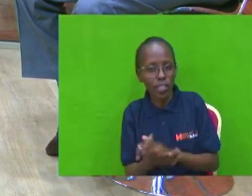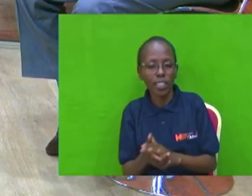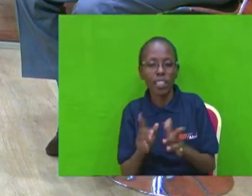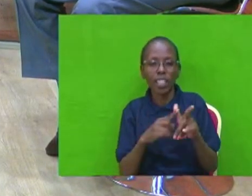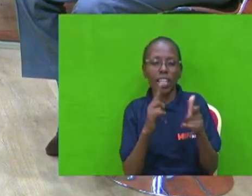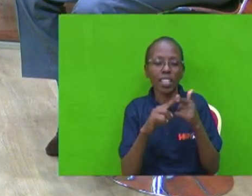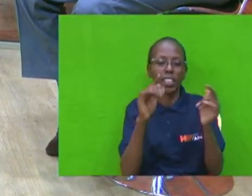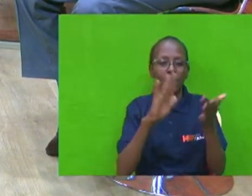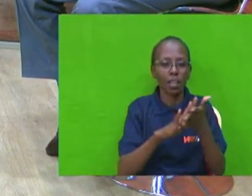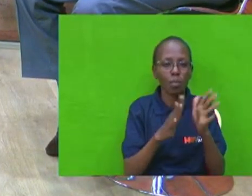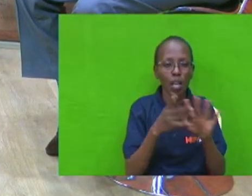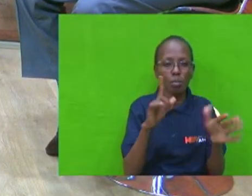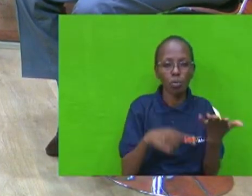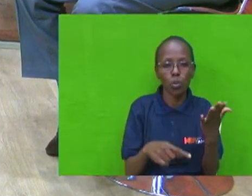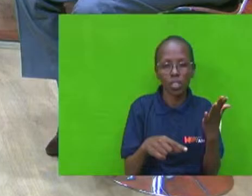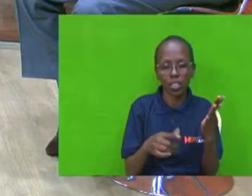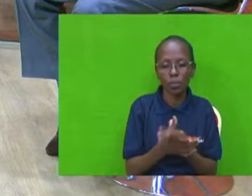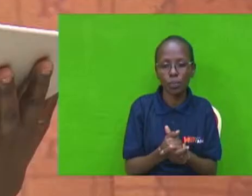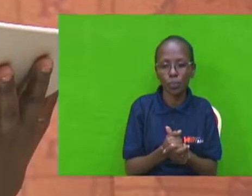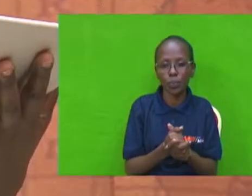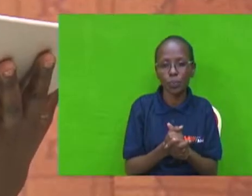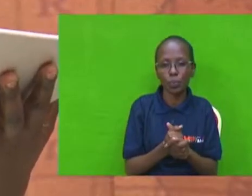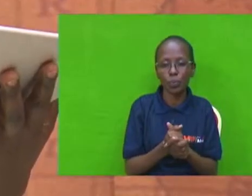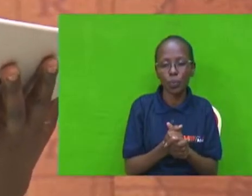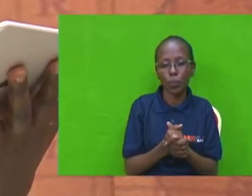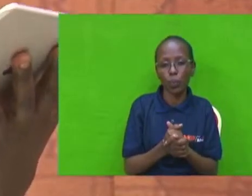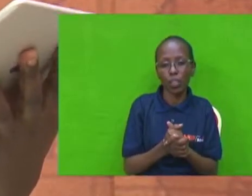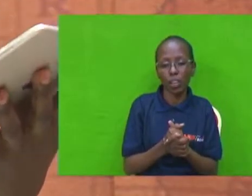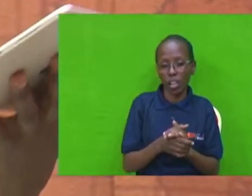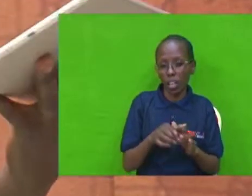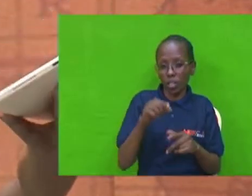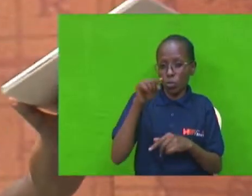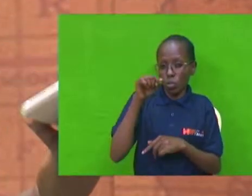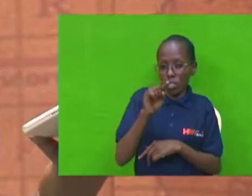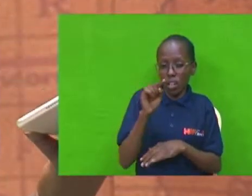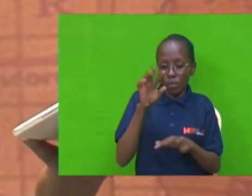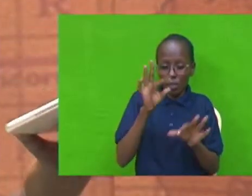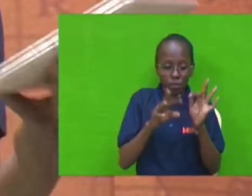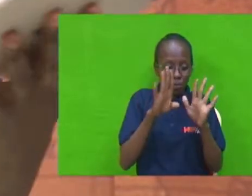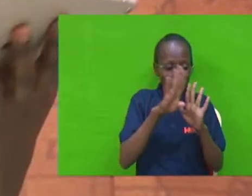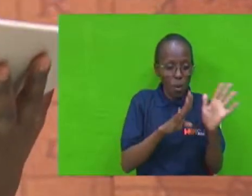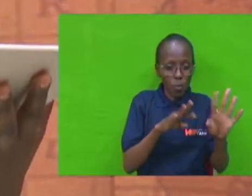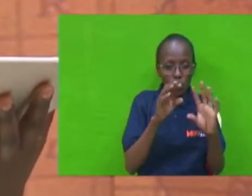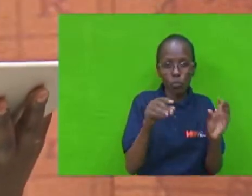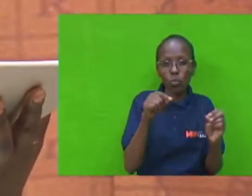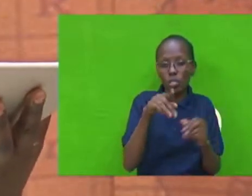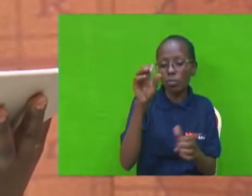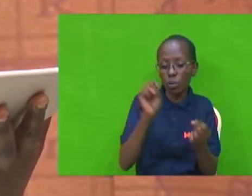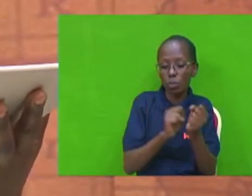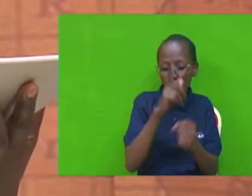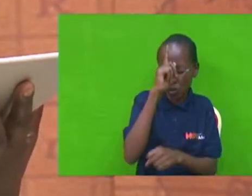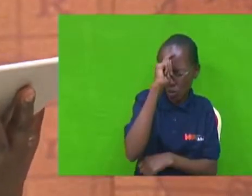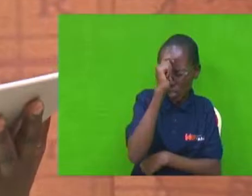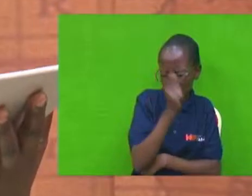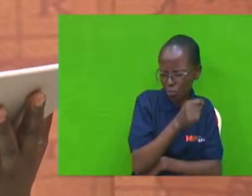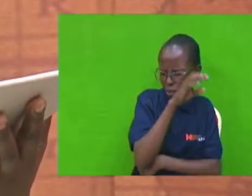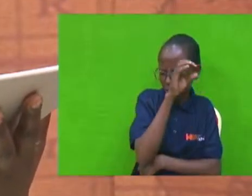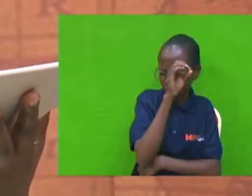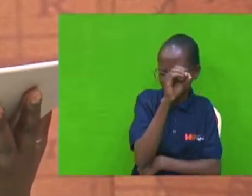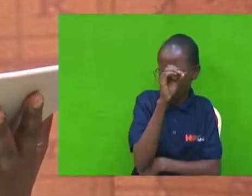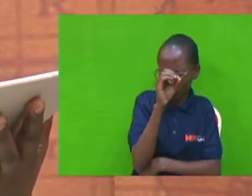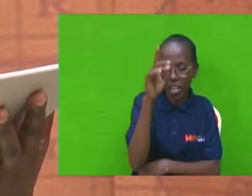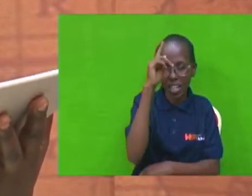inakuwa 5:22 inamaanisha kwamba wewe kama si Biblia huwezi heshimika. Unaona? Ni